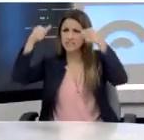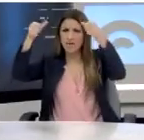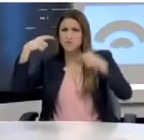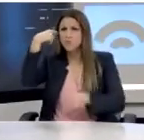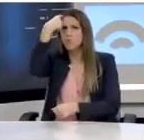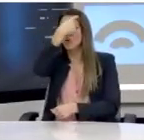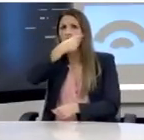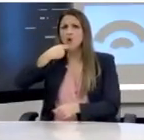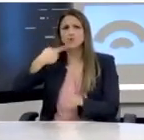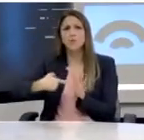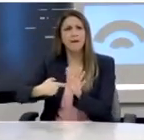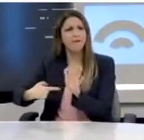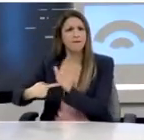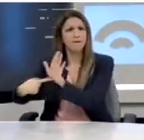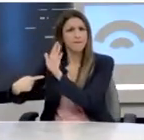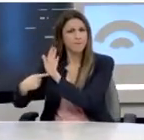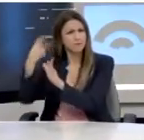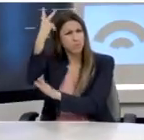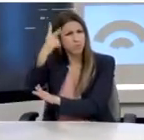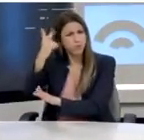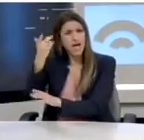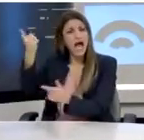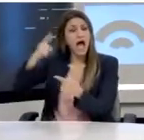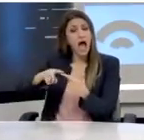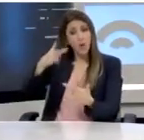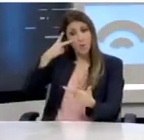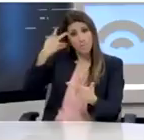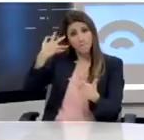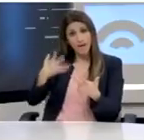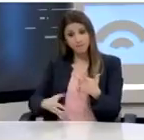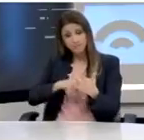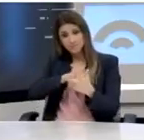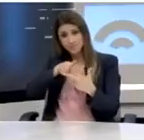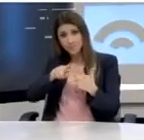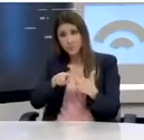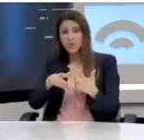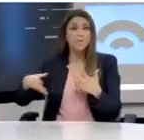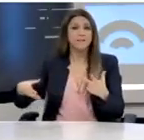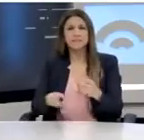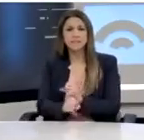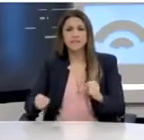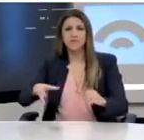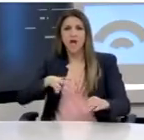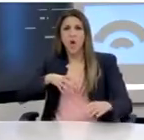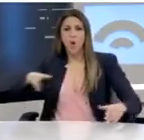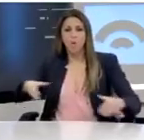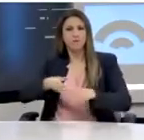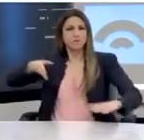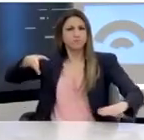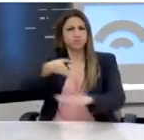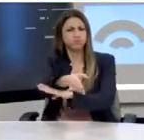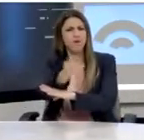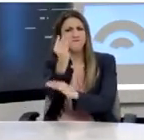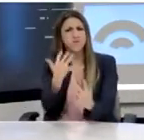προσώπων τους. Στη συνέχεια έχουμε γίνει μάρτυρες ταγμάτων εφόδου που προσπαθούσαν να μπουν στην